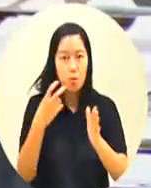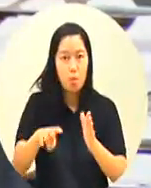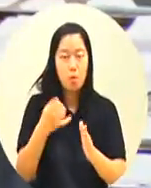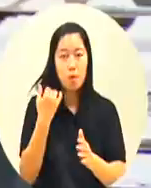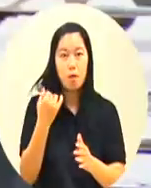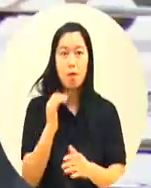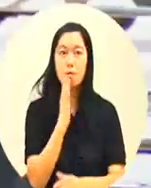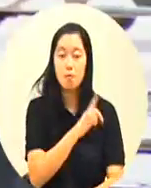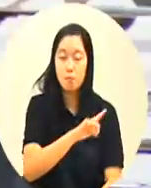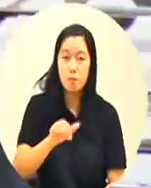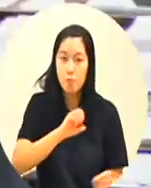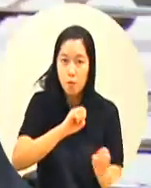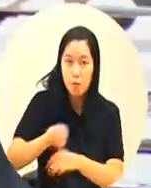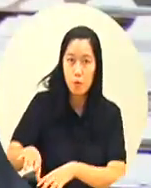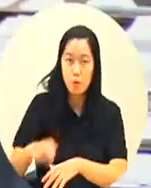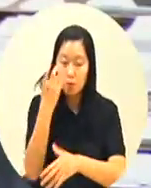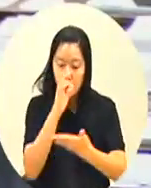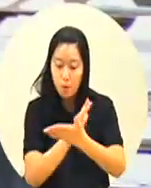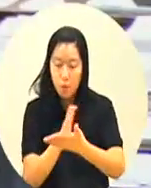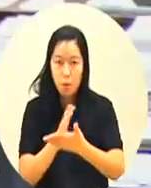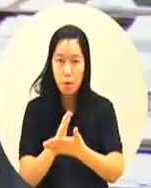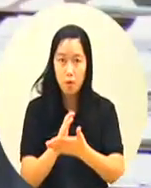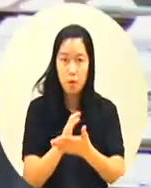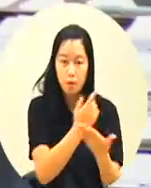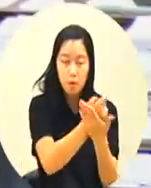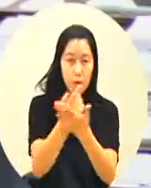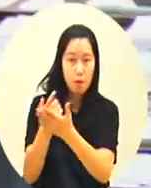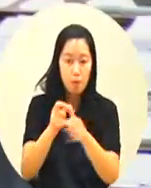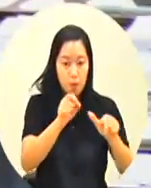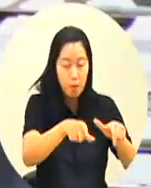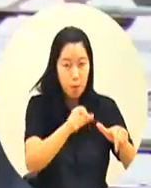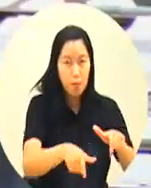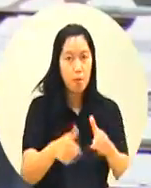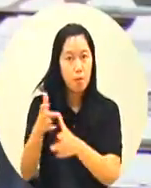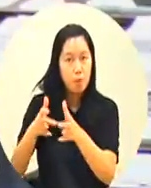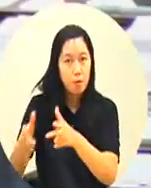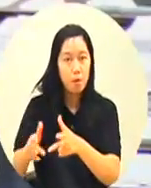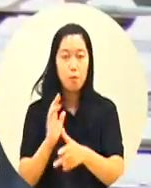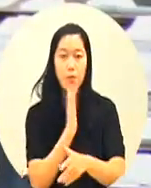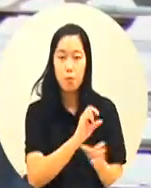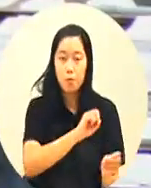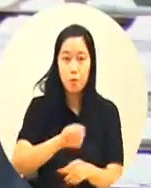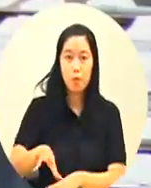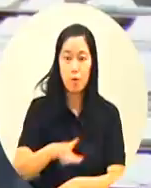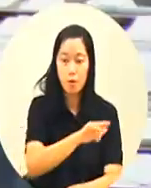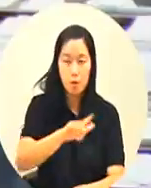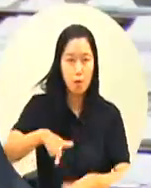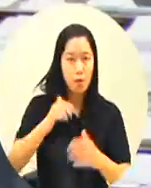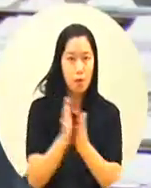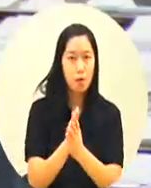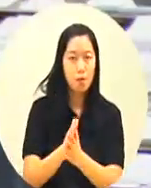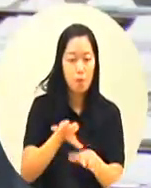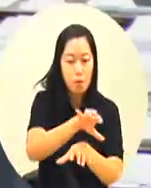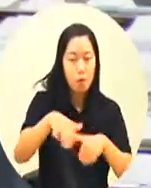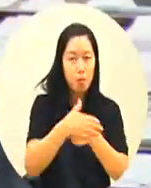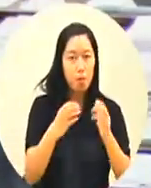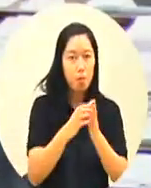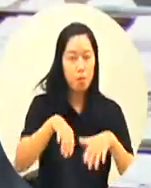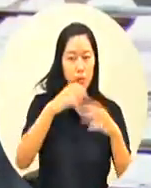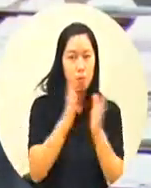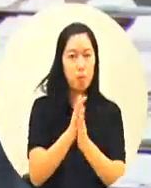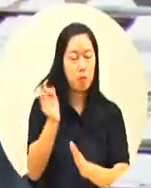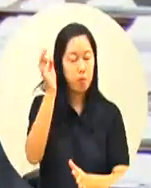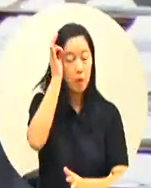划，所以每一个产业它会有什么样的废弃物，其实它都很清楚。那你们如果可以跟环保